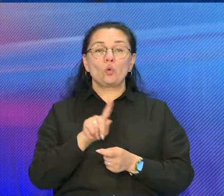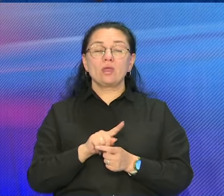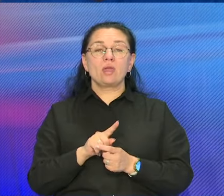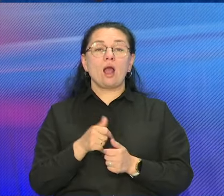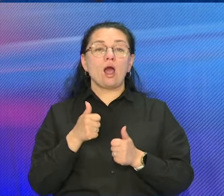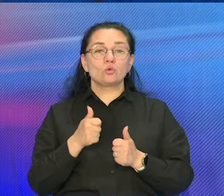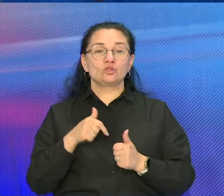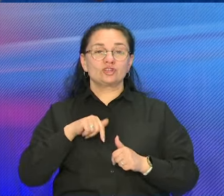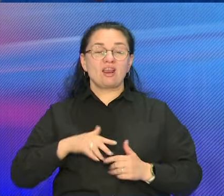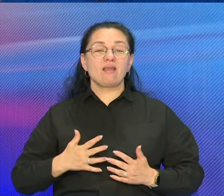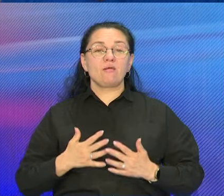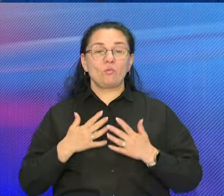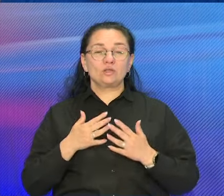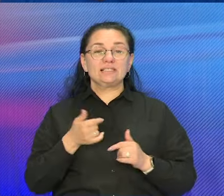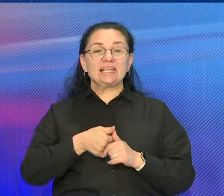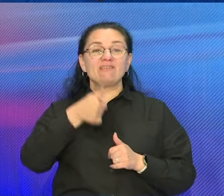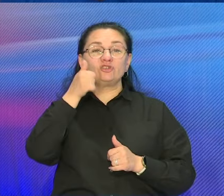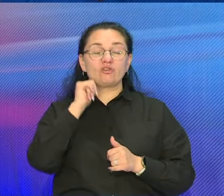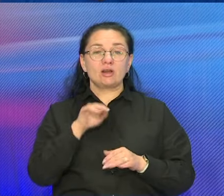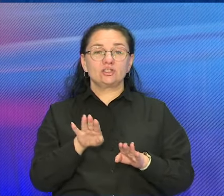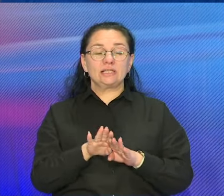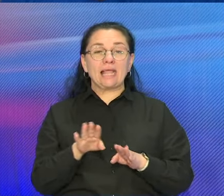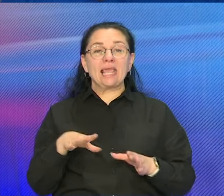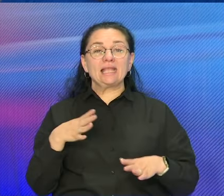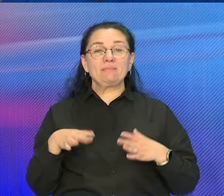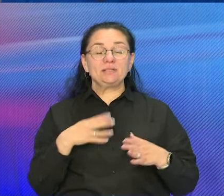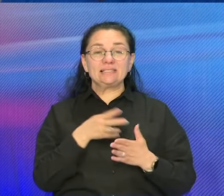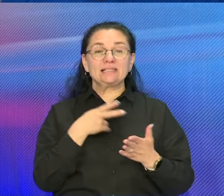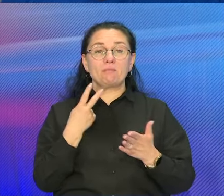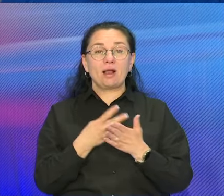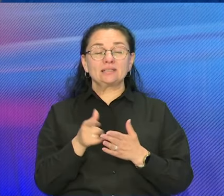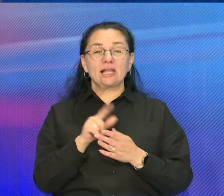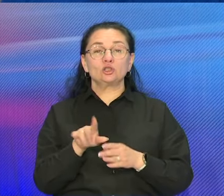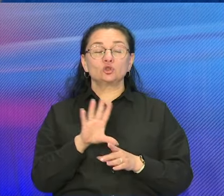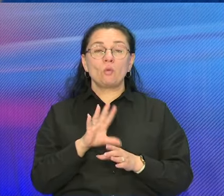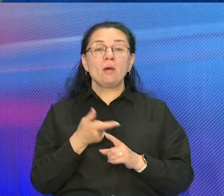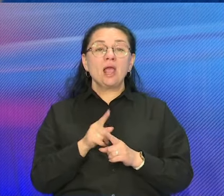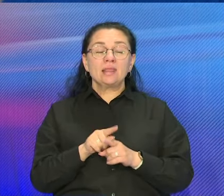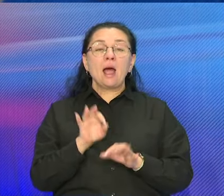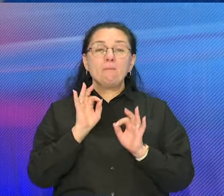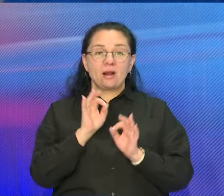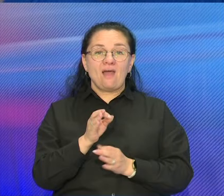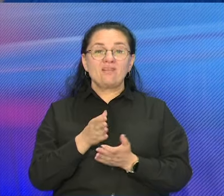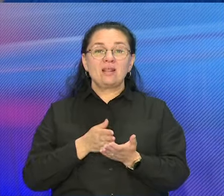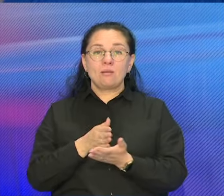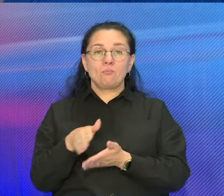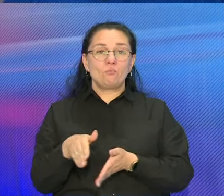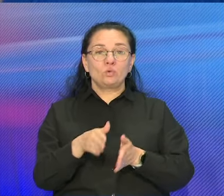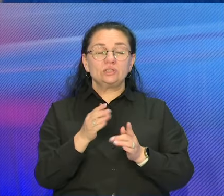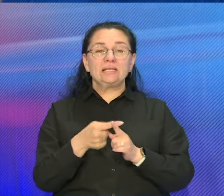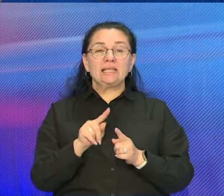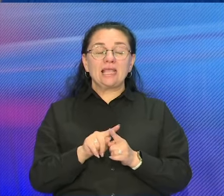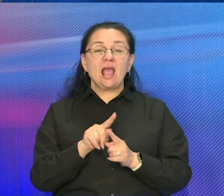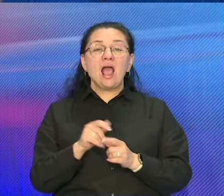ЭМОЦИИ ВЧЕРАШНИЕ НАШИ ТАКИЕ РЕПЕТИЦИИ ПОКАЗАЛИ, ЧТО МЫ АБСОЛЮТНО В ЭТОЙ ЧАСТИ, НА ПРАВЛЕНОМ ПУТИ КАЖДЫЙ РАЗ ФЕСТИВАЛЬ